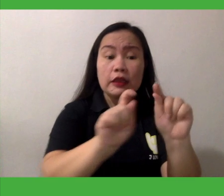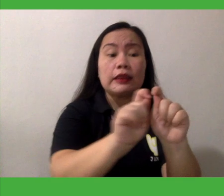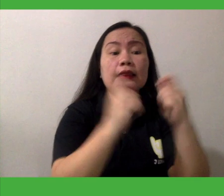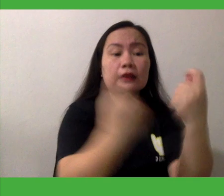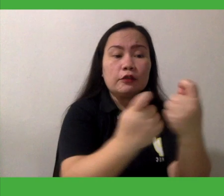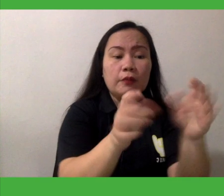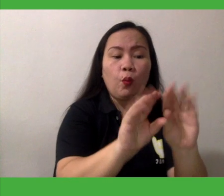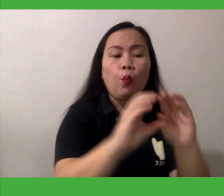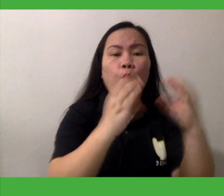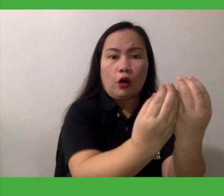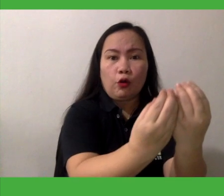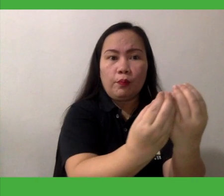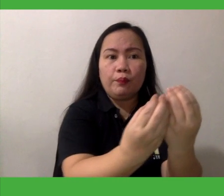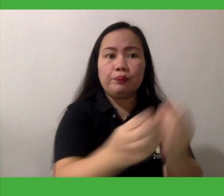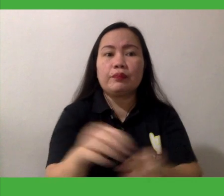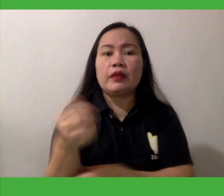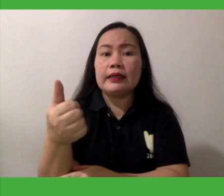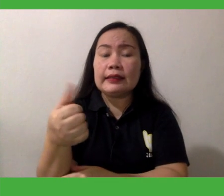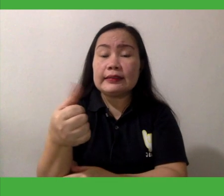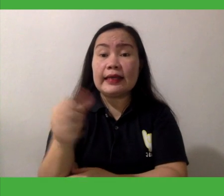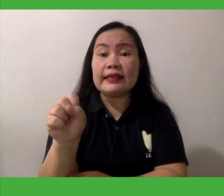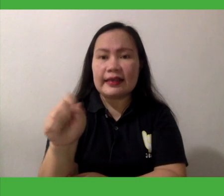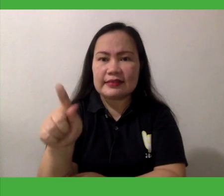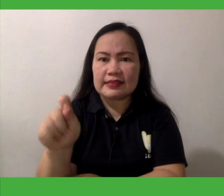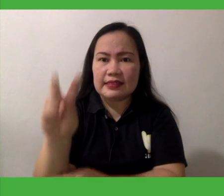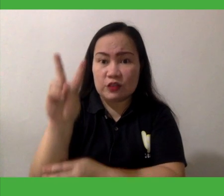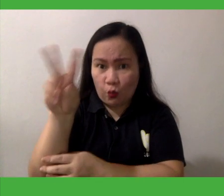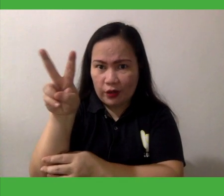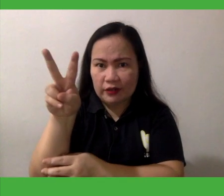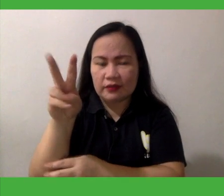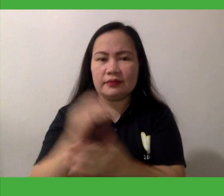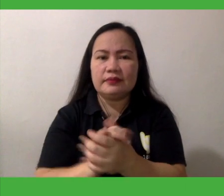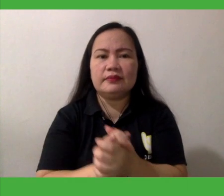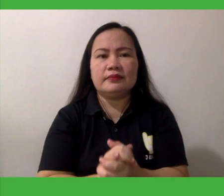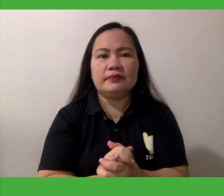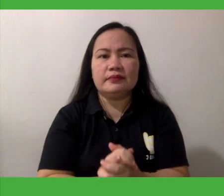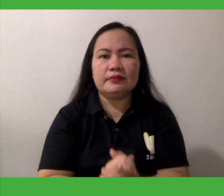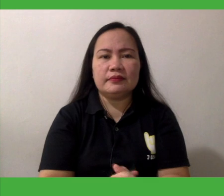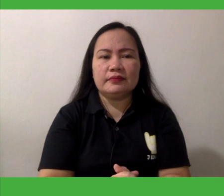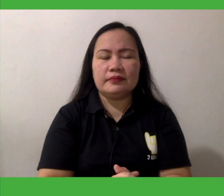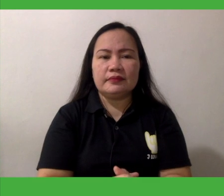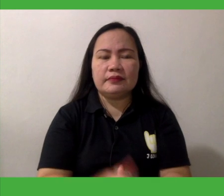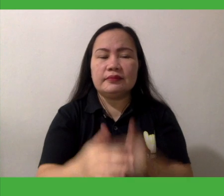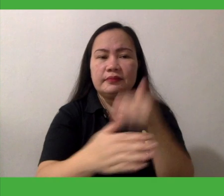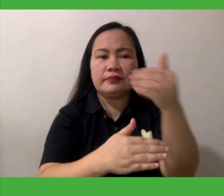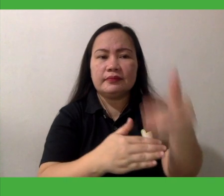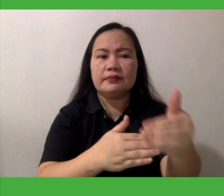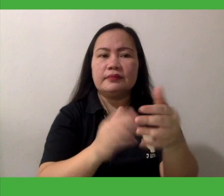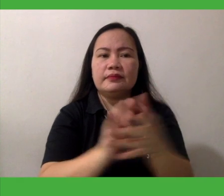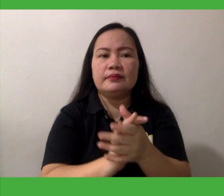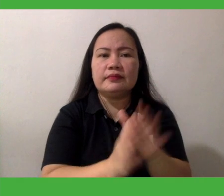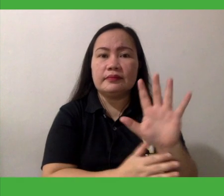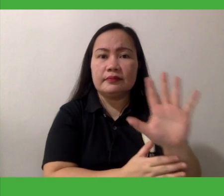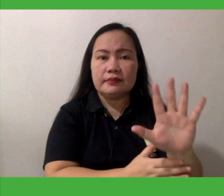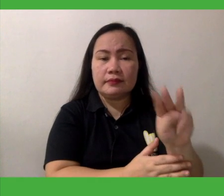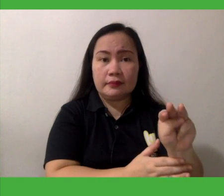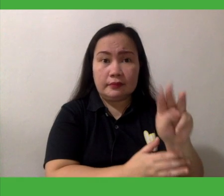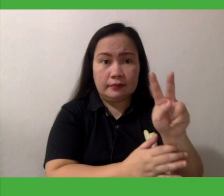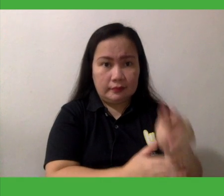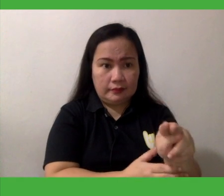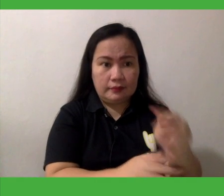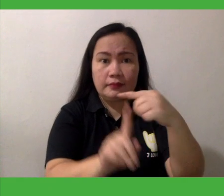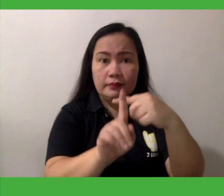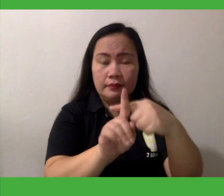leading term. So, buo. So, leading term. Ano ang leading term natin? 10st squared. Let's have number